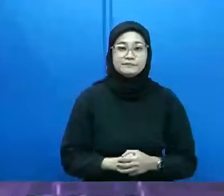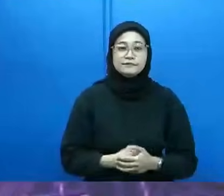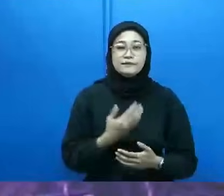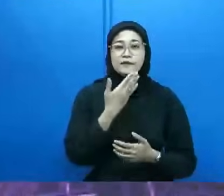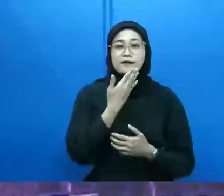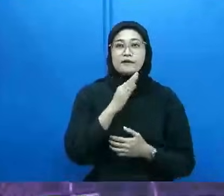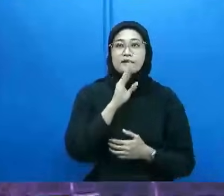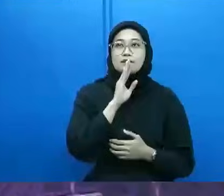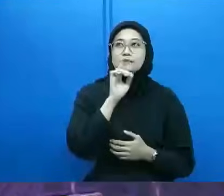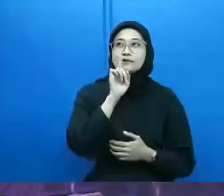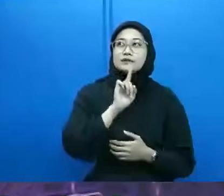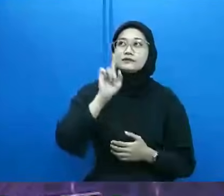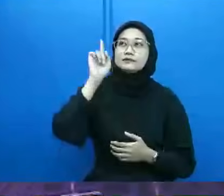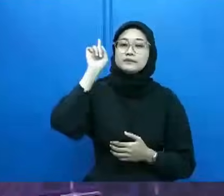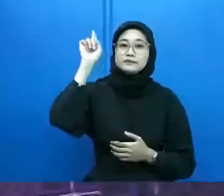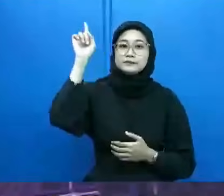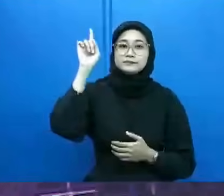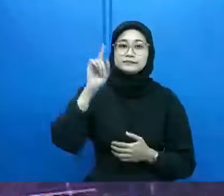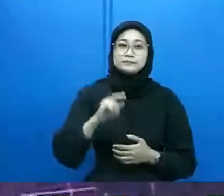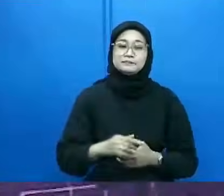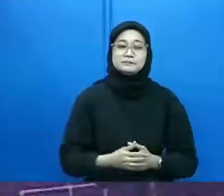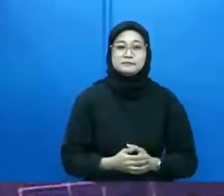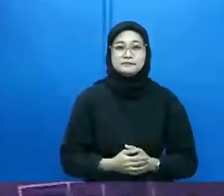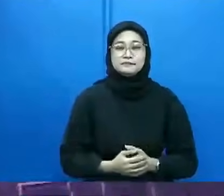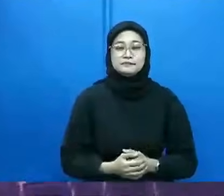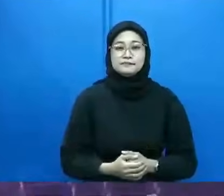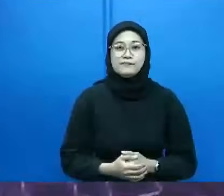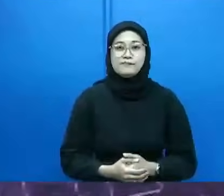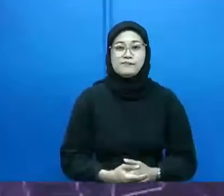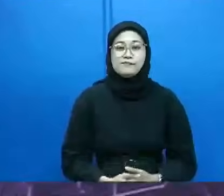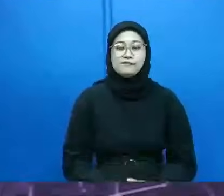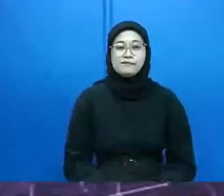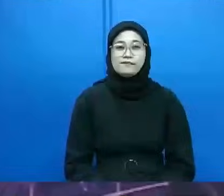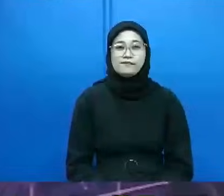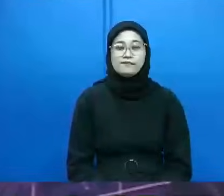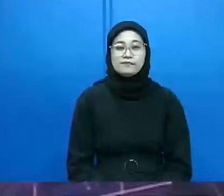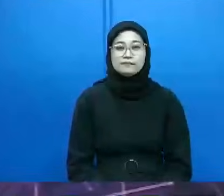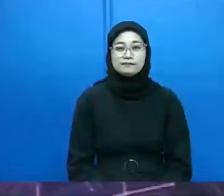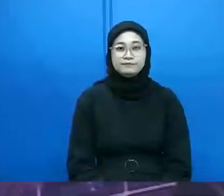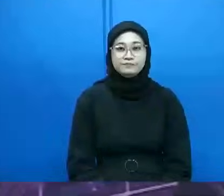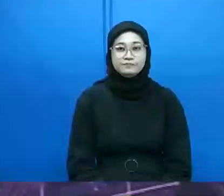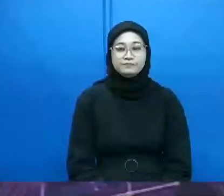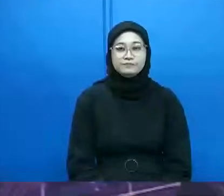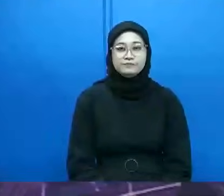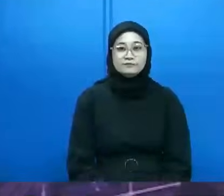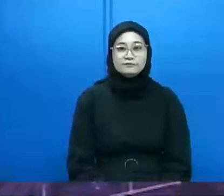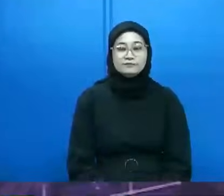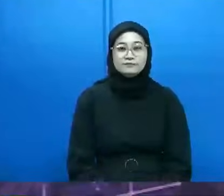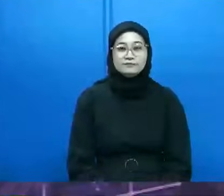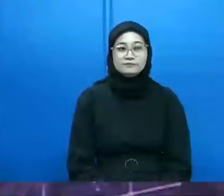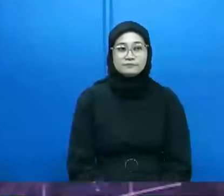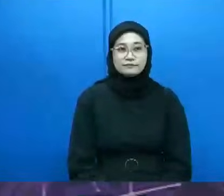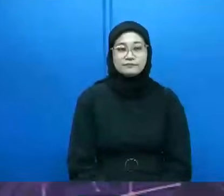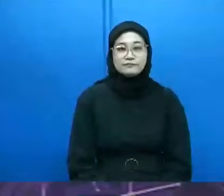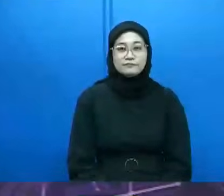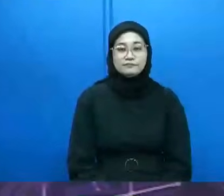الحمد لله الذي مدح المهاجرين في القرآن الكريم والصلاة والسلام على رسول الله